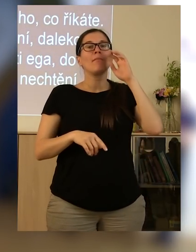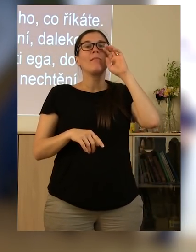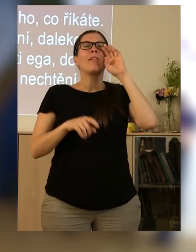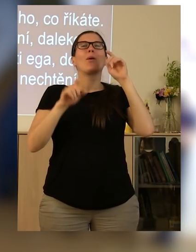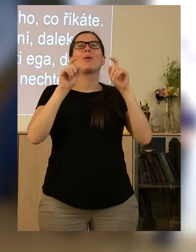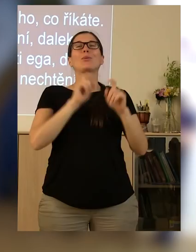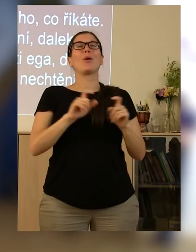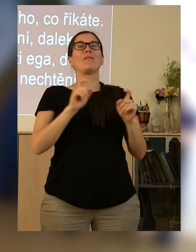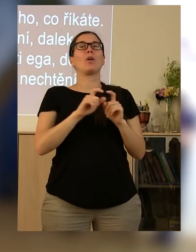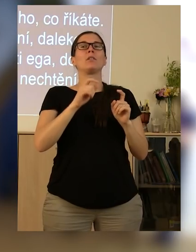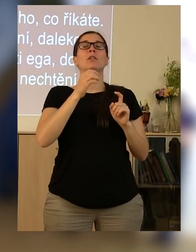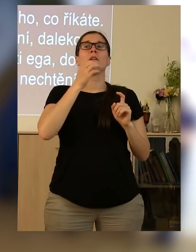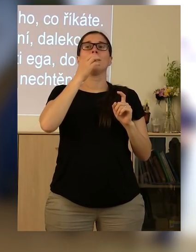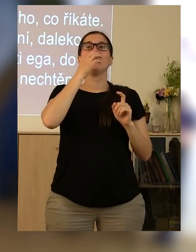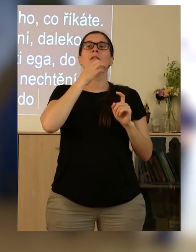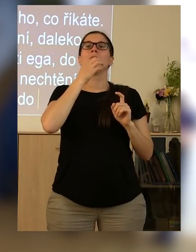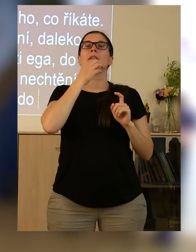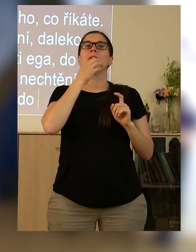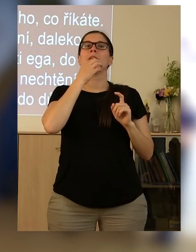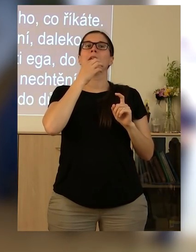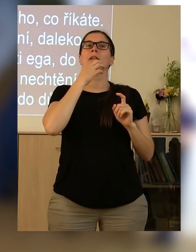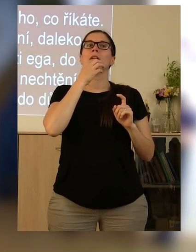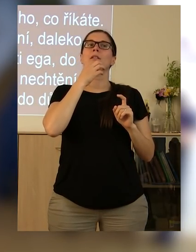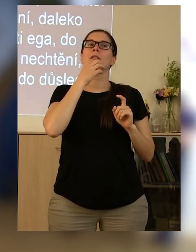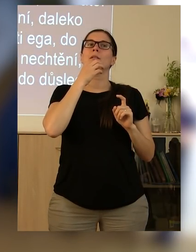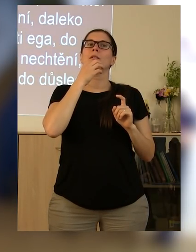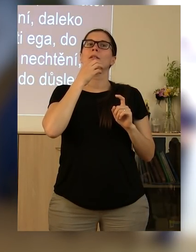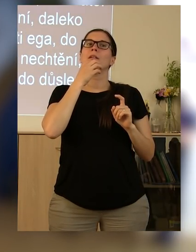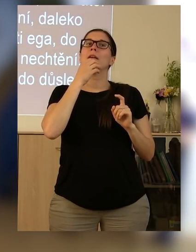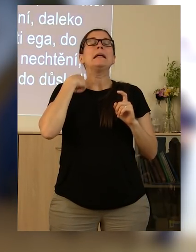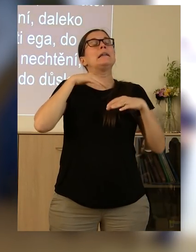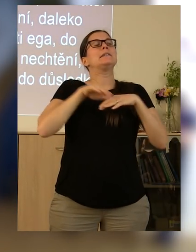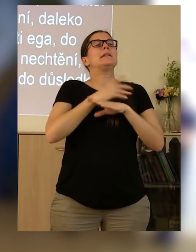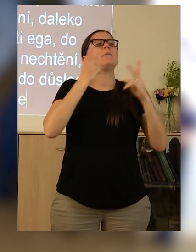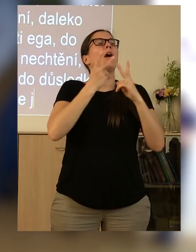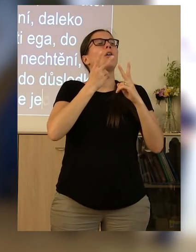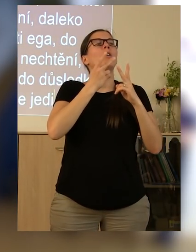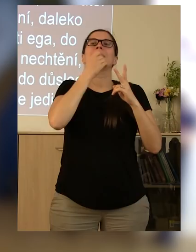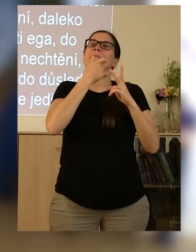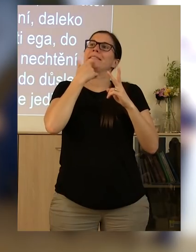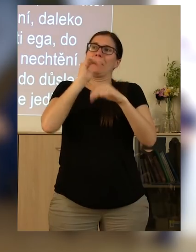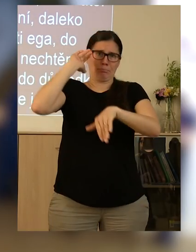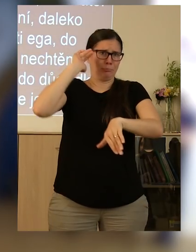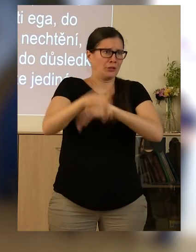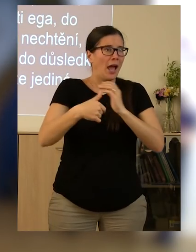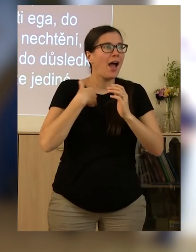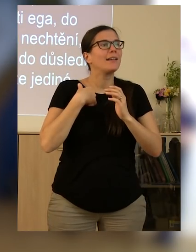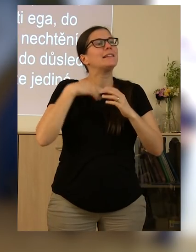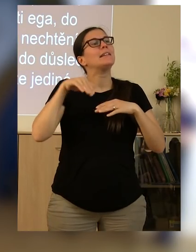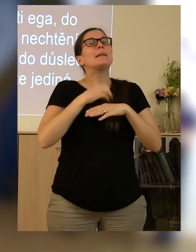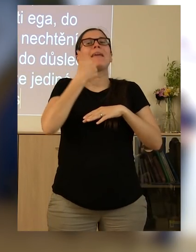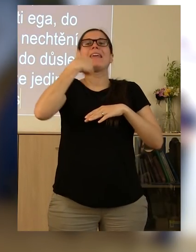kdybych šel do důsledku, pak bych musel říct, že jediný přání, který má smysl, je přání